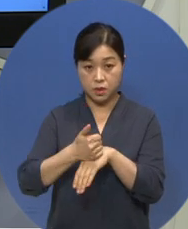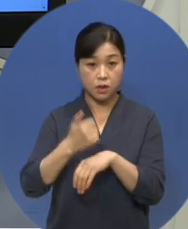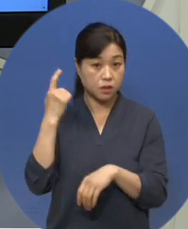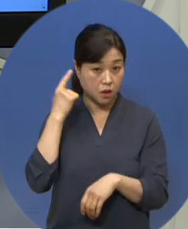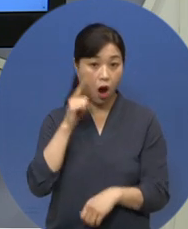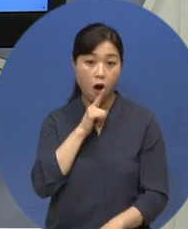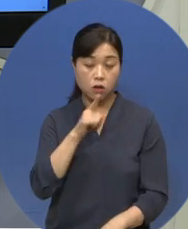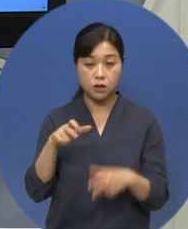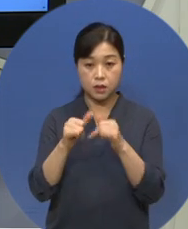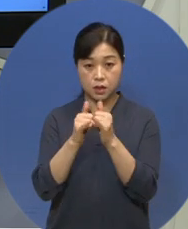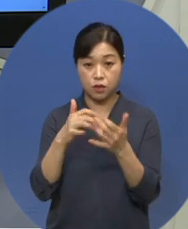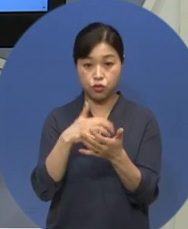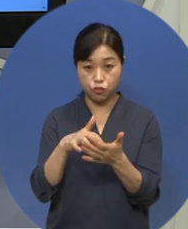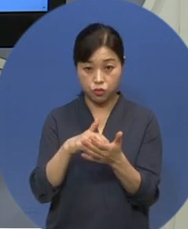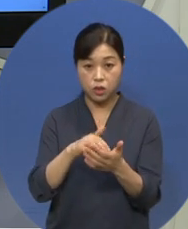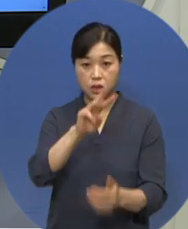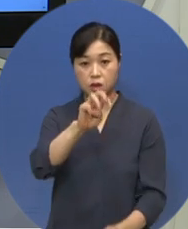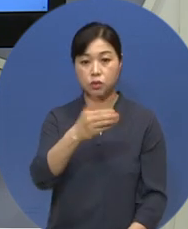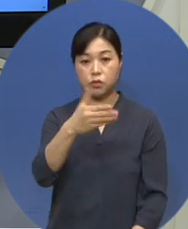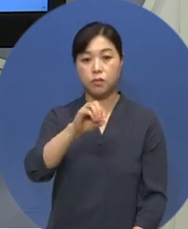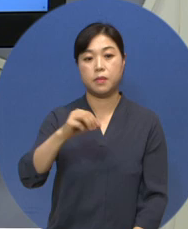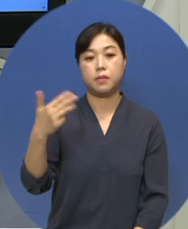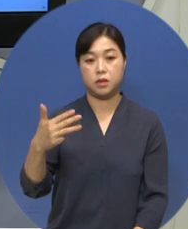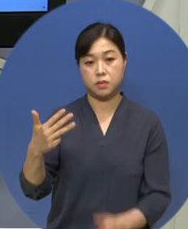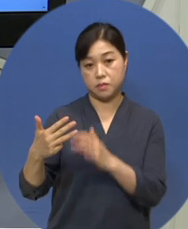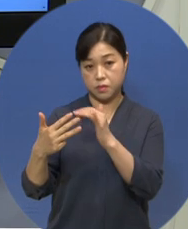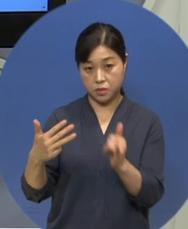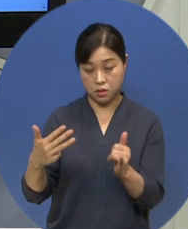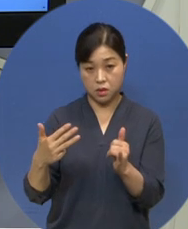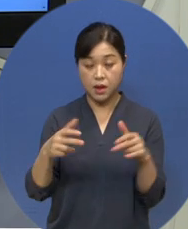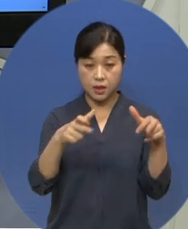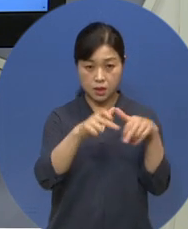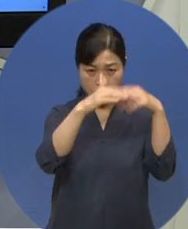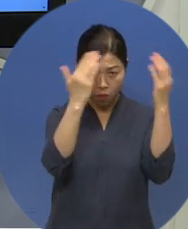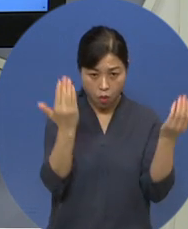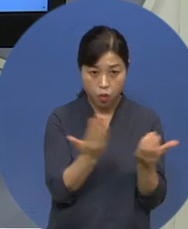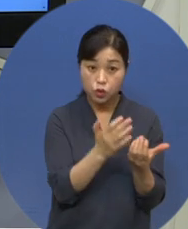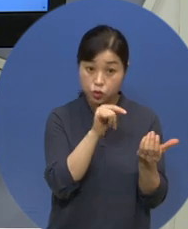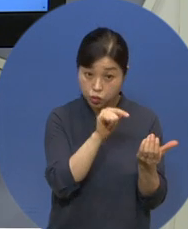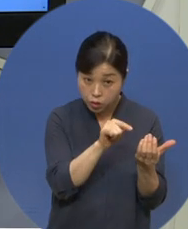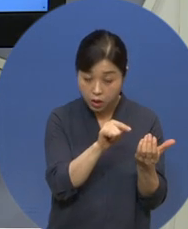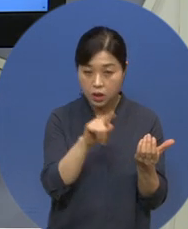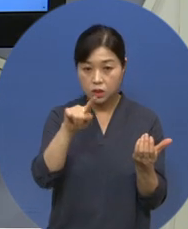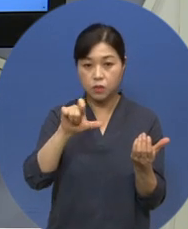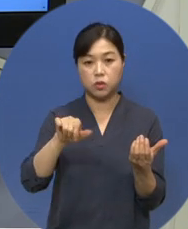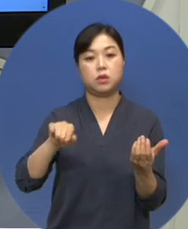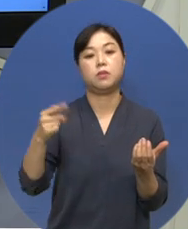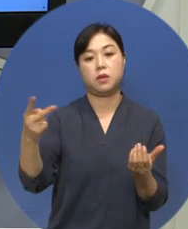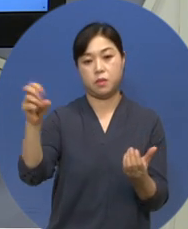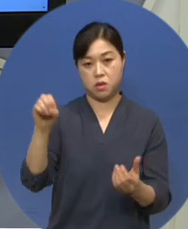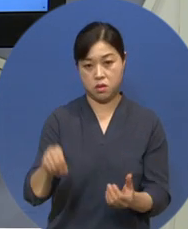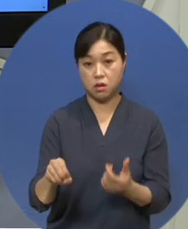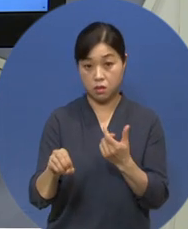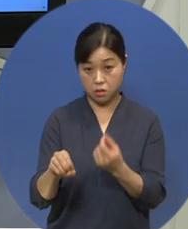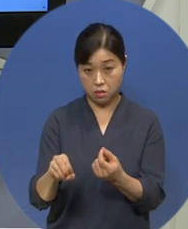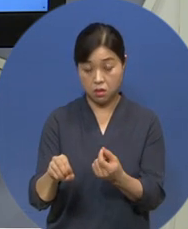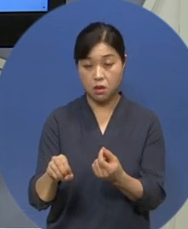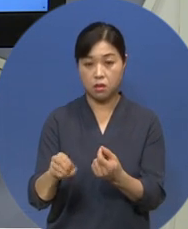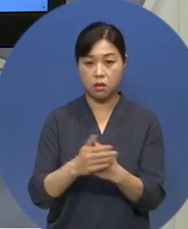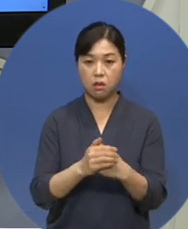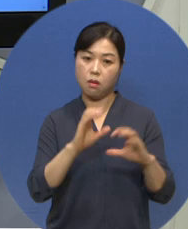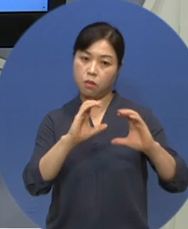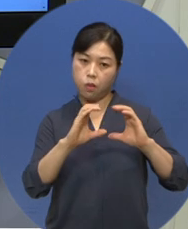총 39만 8천 명으로 전체 장애인의 15.2% 에 달하고 있지만 의사소통이 쉽지 않아